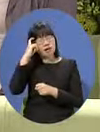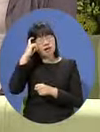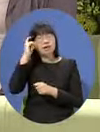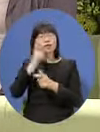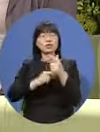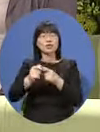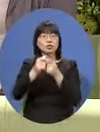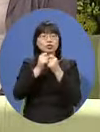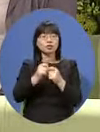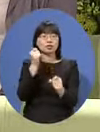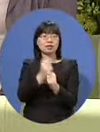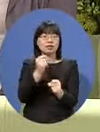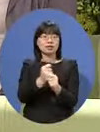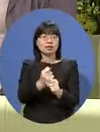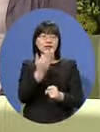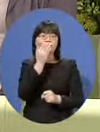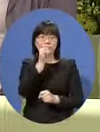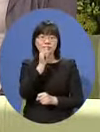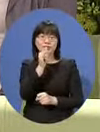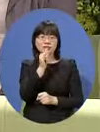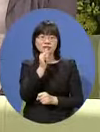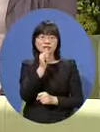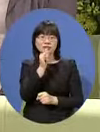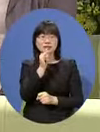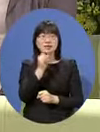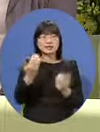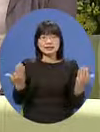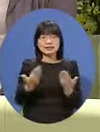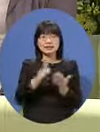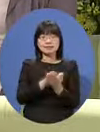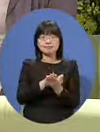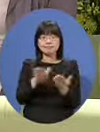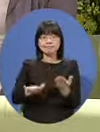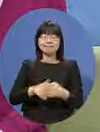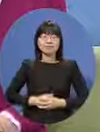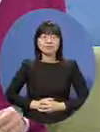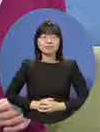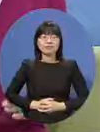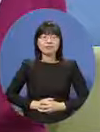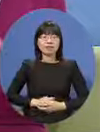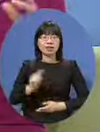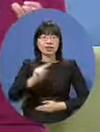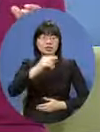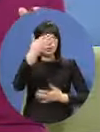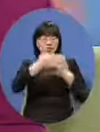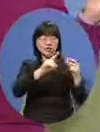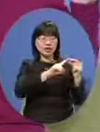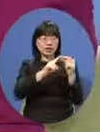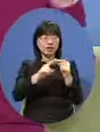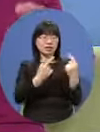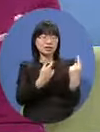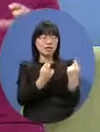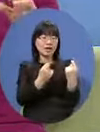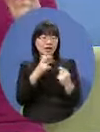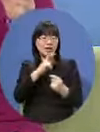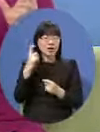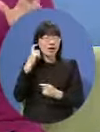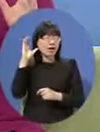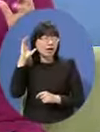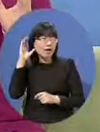더 구체화시키는 그런 작업이 되겠습니다. 그러니까 어떤 영화의 대사처럼 음악을